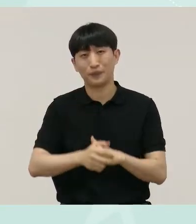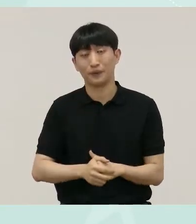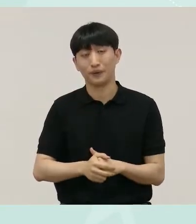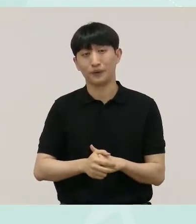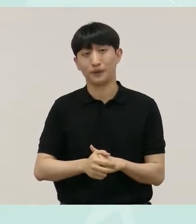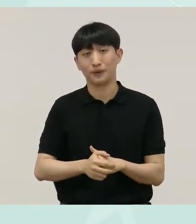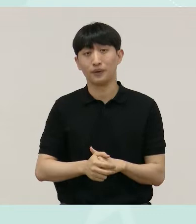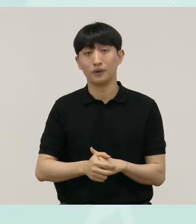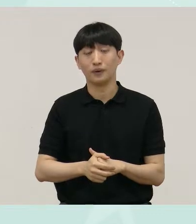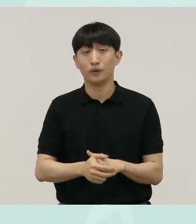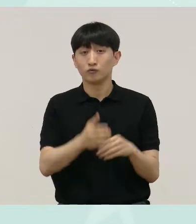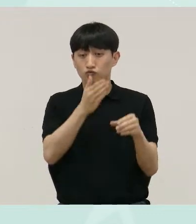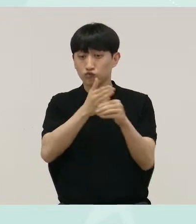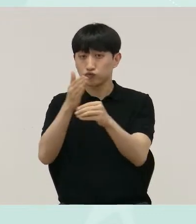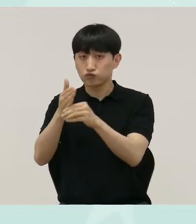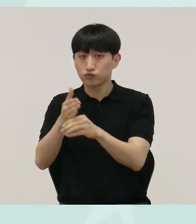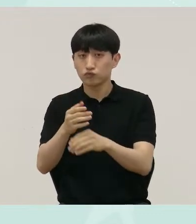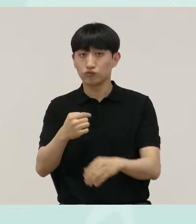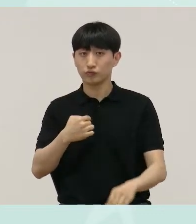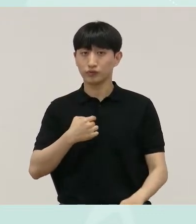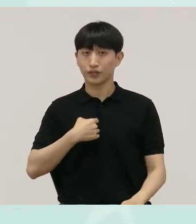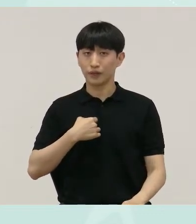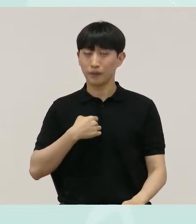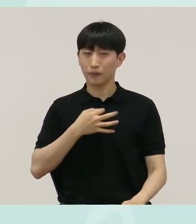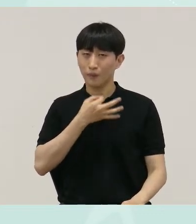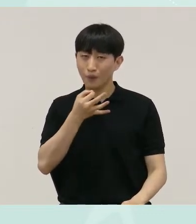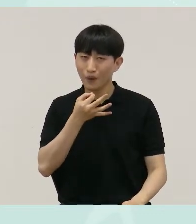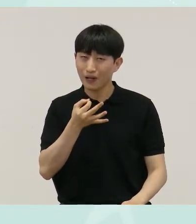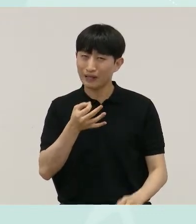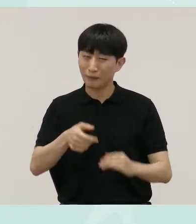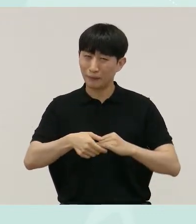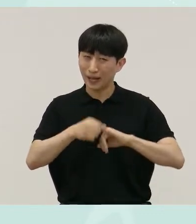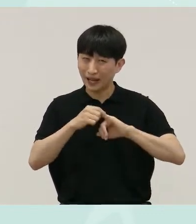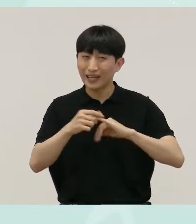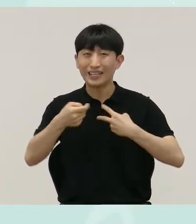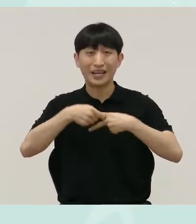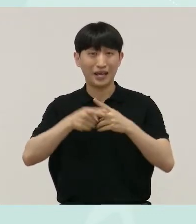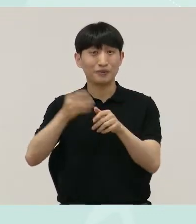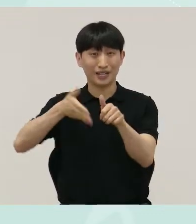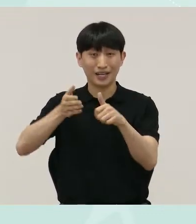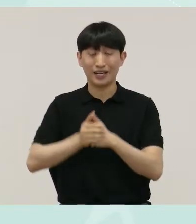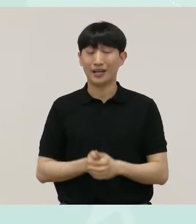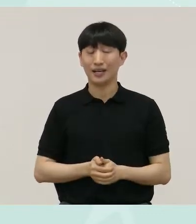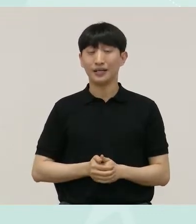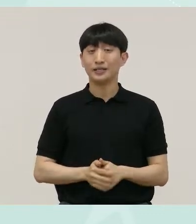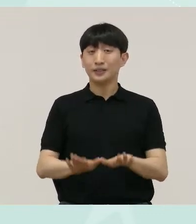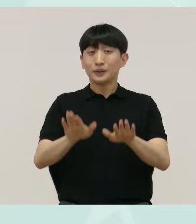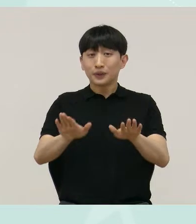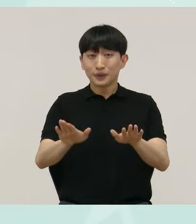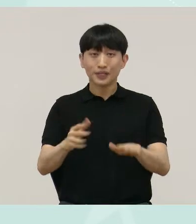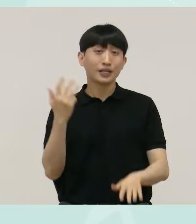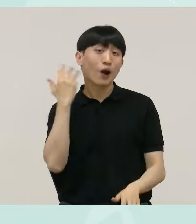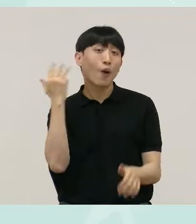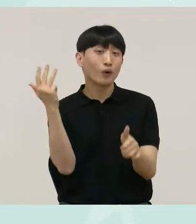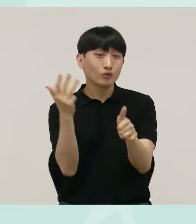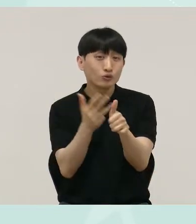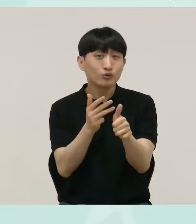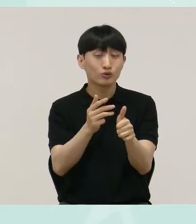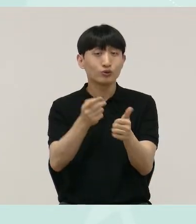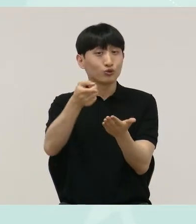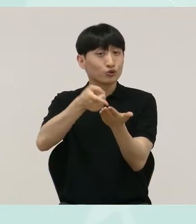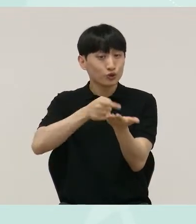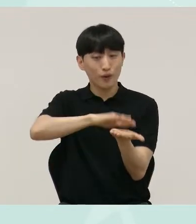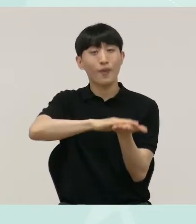중간에 목소리가 좀 좋지 않은 부분이 나오더라도 양해 부탁드리겠습니다. 오늘 저는 인공화호 이식 수술이 어떻게 변화되고